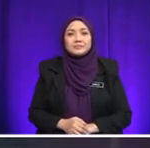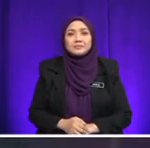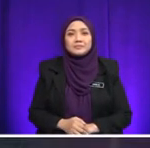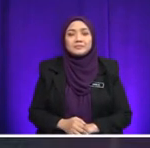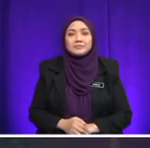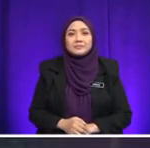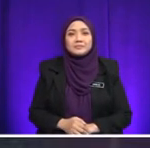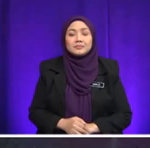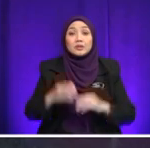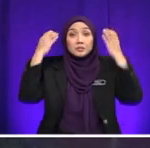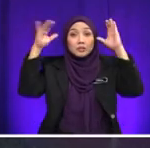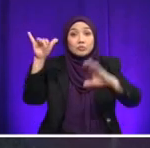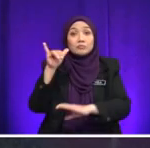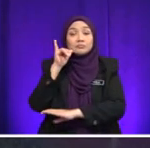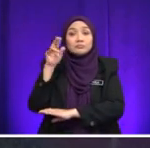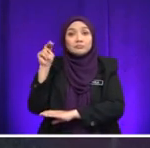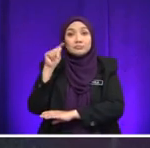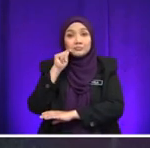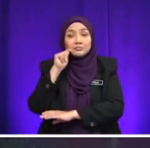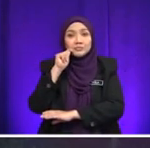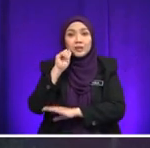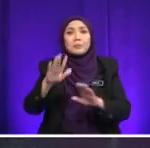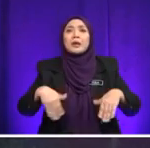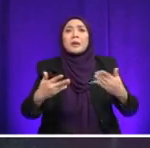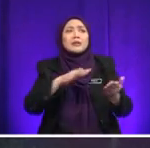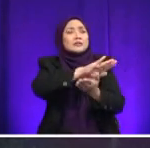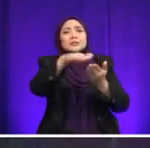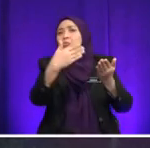Bagaimana dengan prestasi keseluruhan